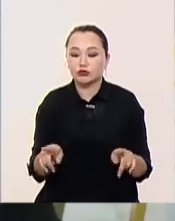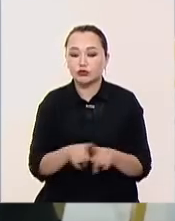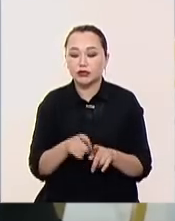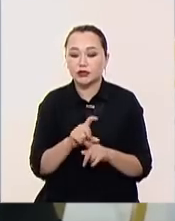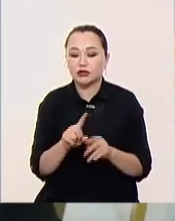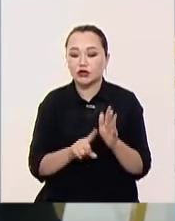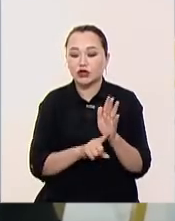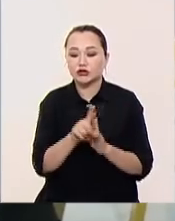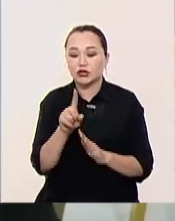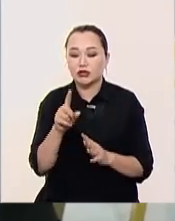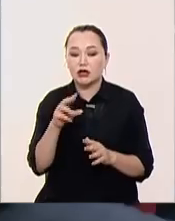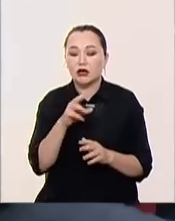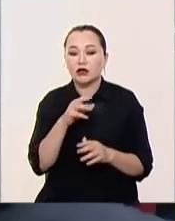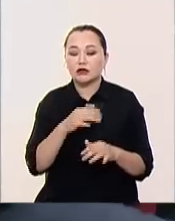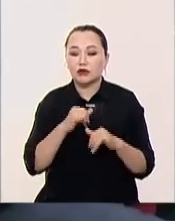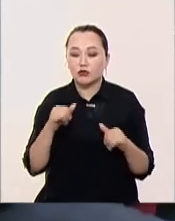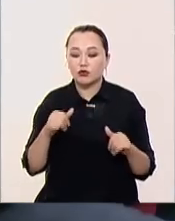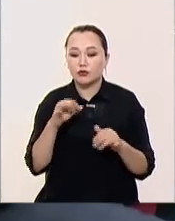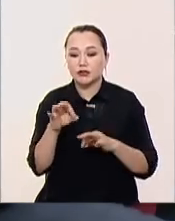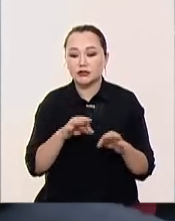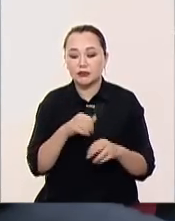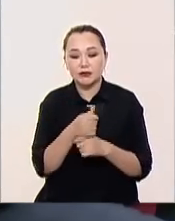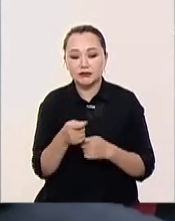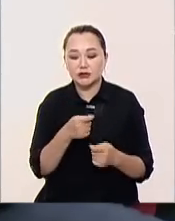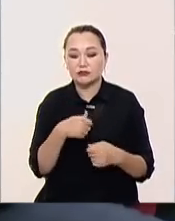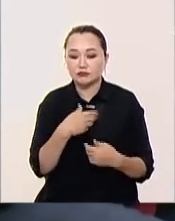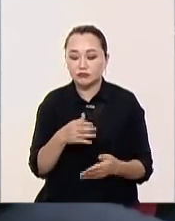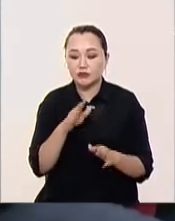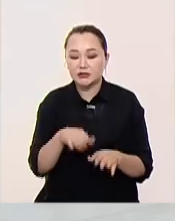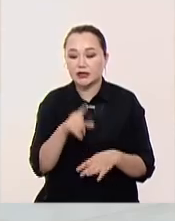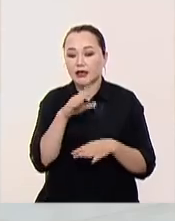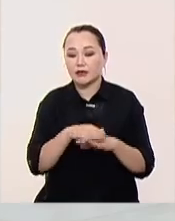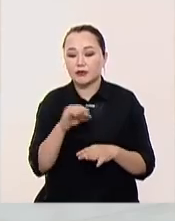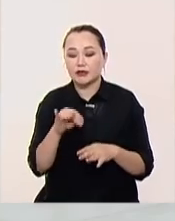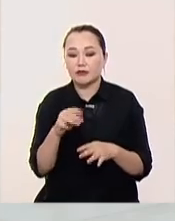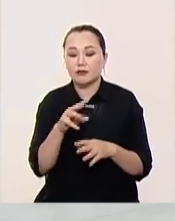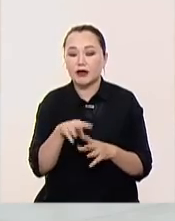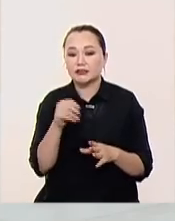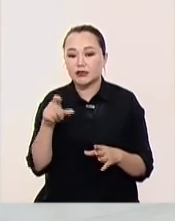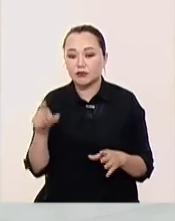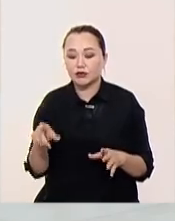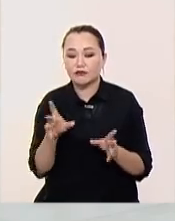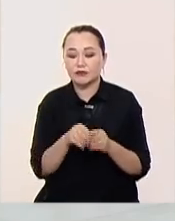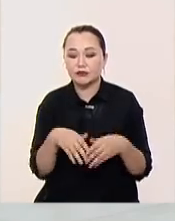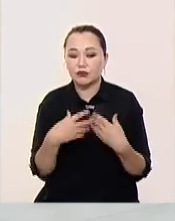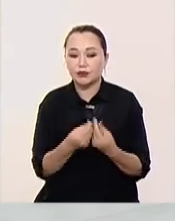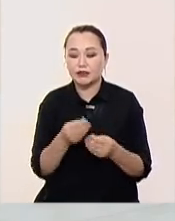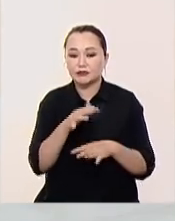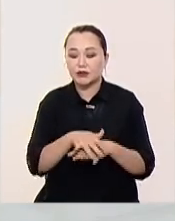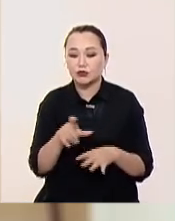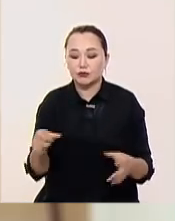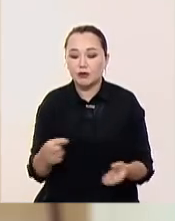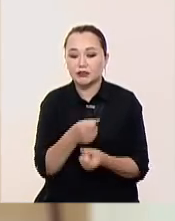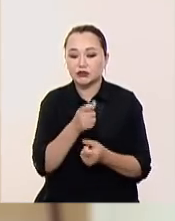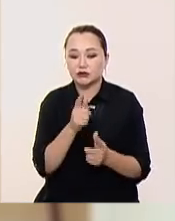бастаманы қоғамдық даму басқармасы ұсынған, содан соң бағдарламаны жергілікті әкімдік пен мәслихат депутаттары, отбасы банкінің өкілдері